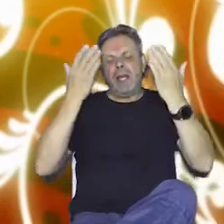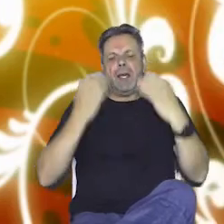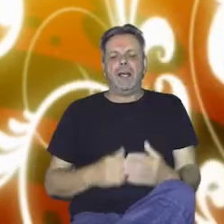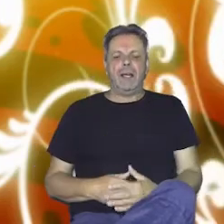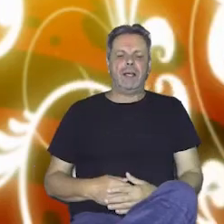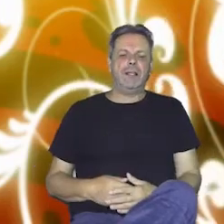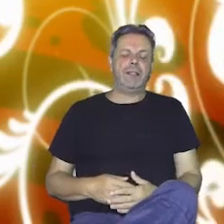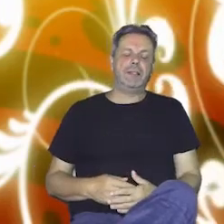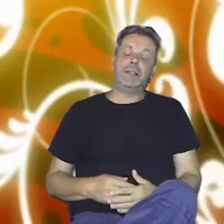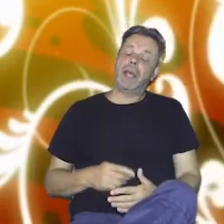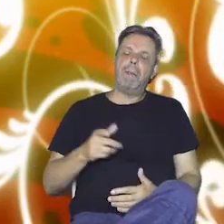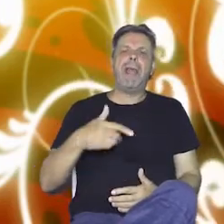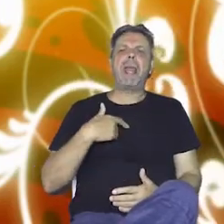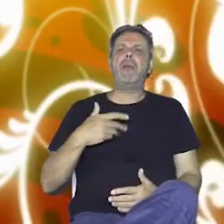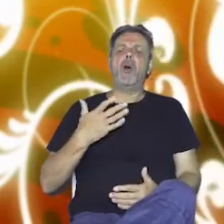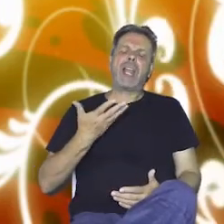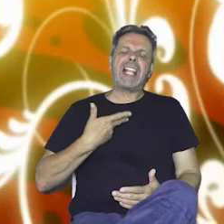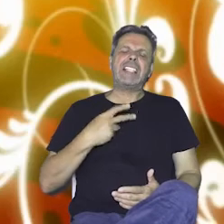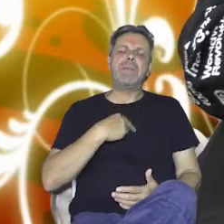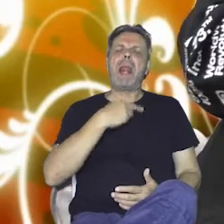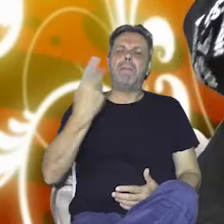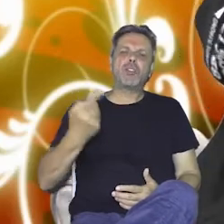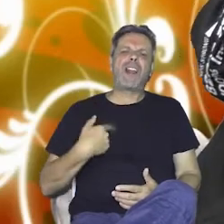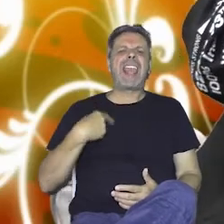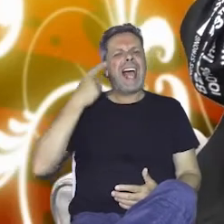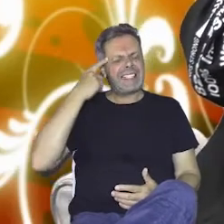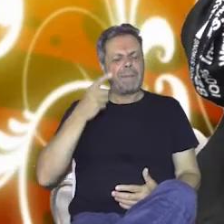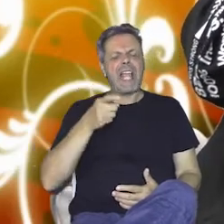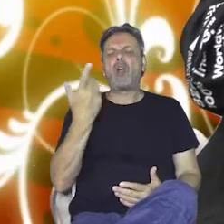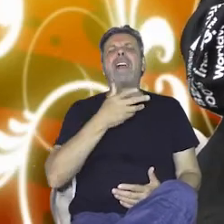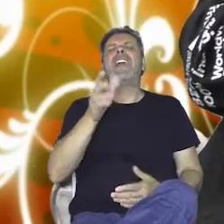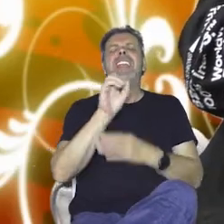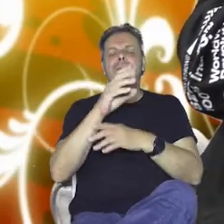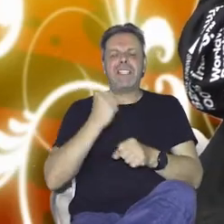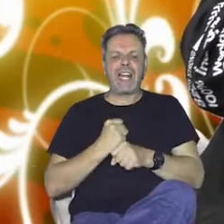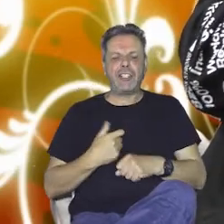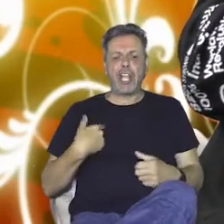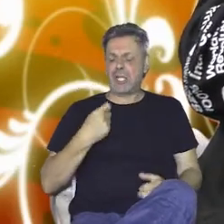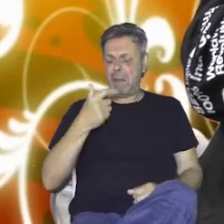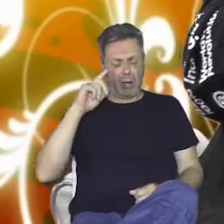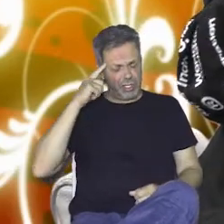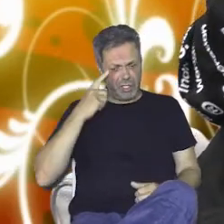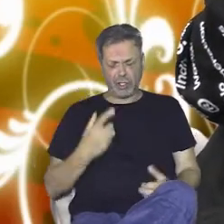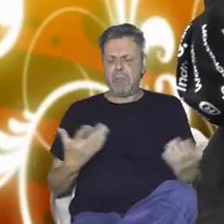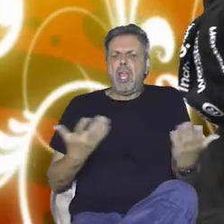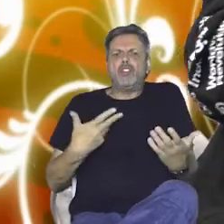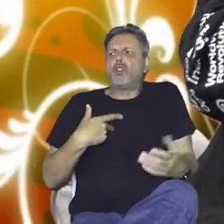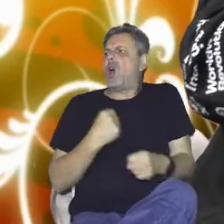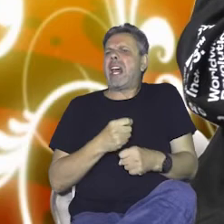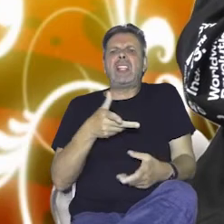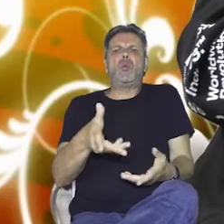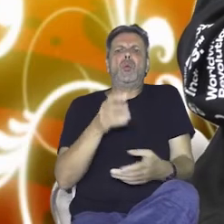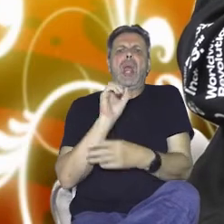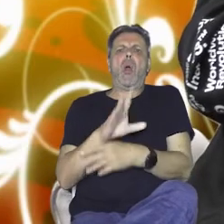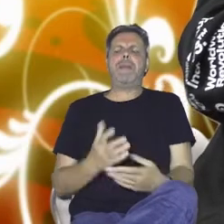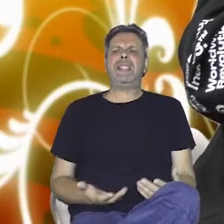i ti kad si poziv, ja znam kakve ti emisije radiš, i ja sam si malo razmišljao, sad ću ja kod nje u tim emisijama,